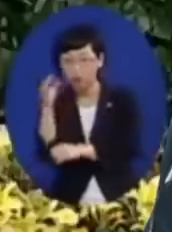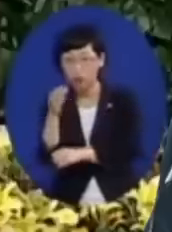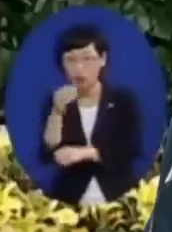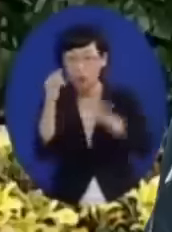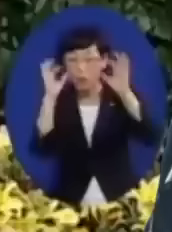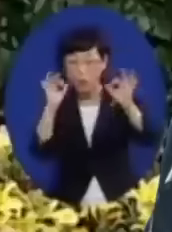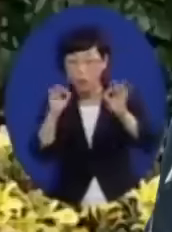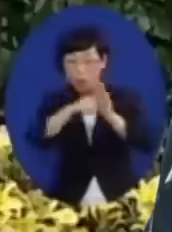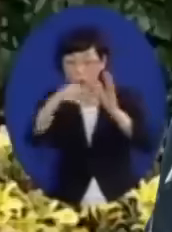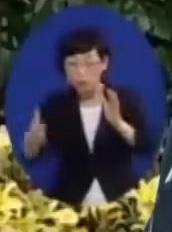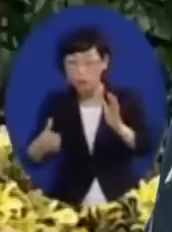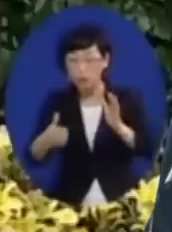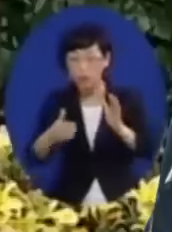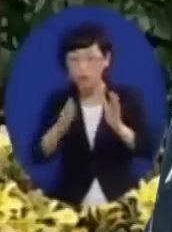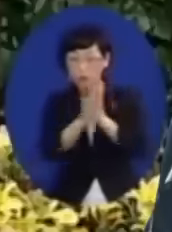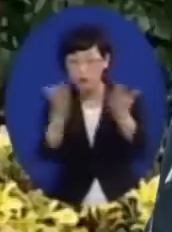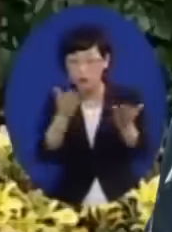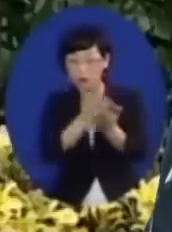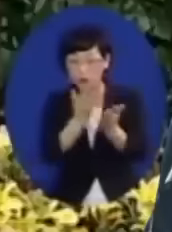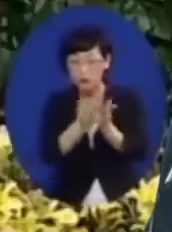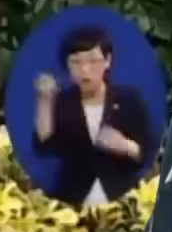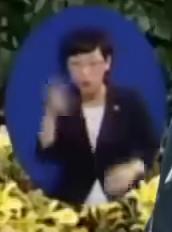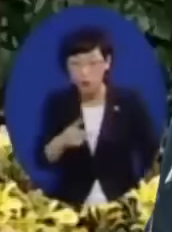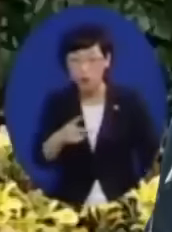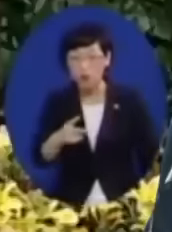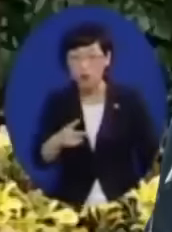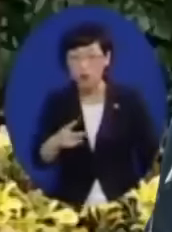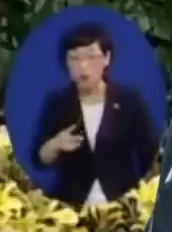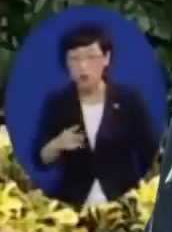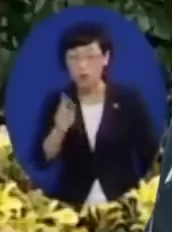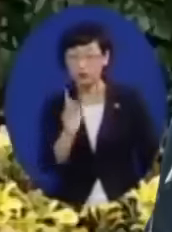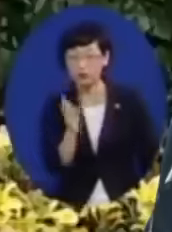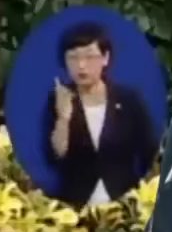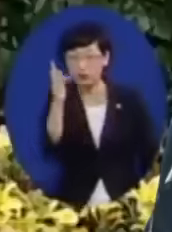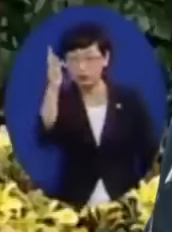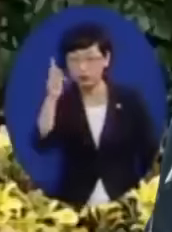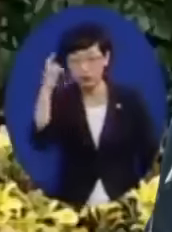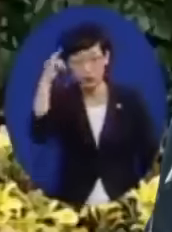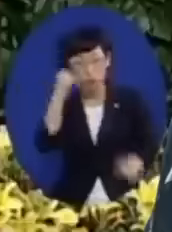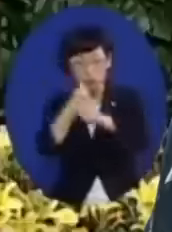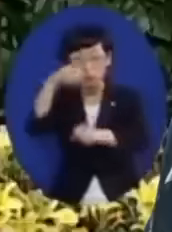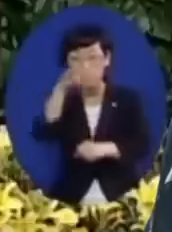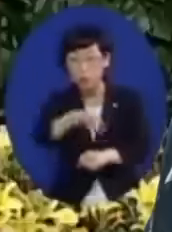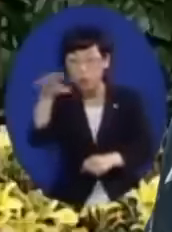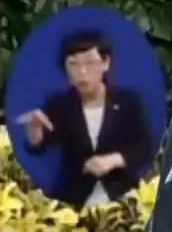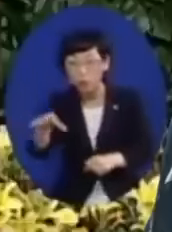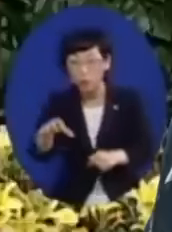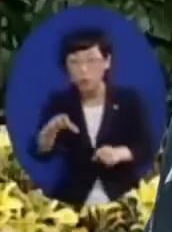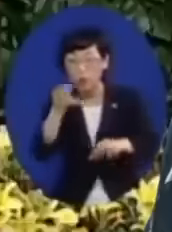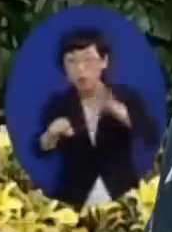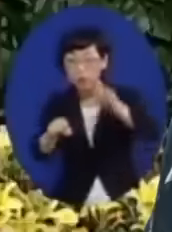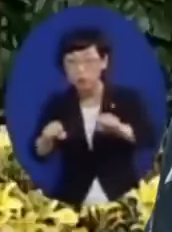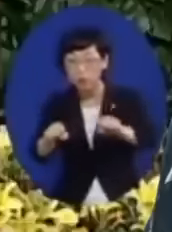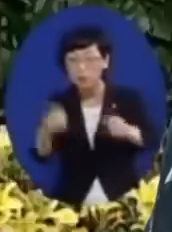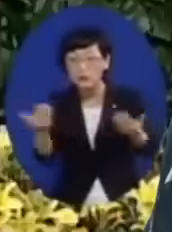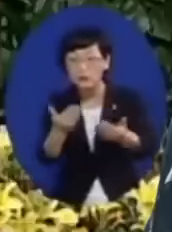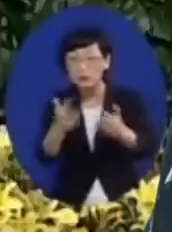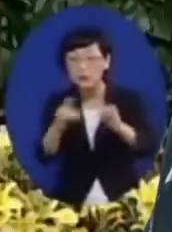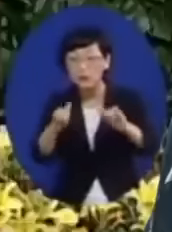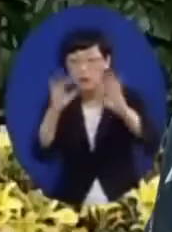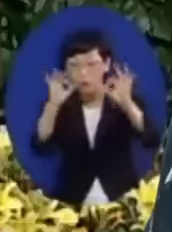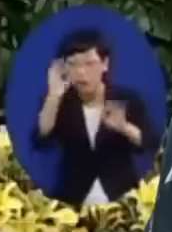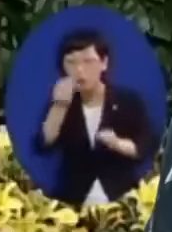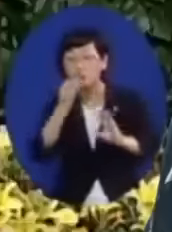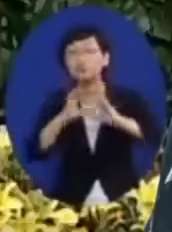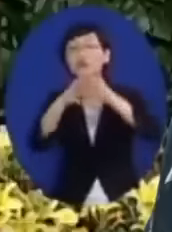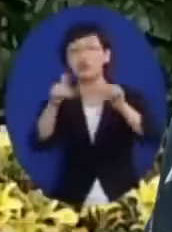언론과 미국 항공우주국인 나사와 미국 원자력개발연구소를 창학한 사람들은 유대인입니다.